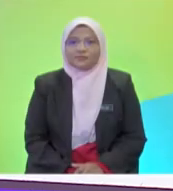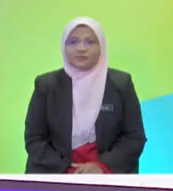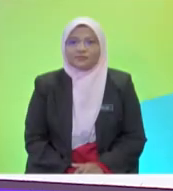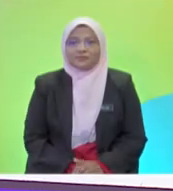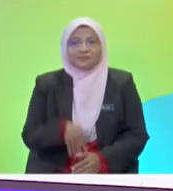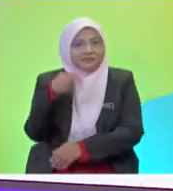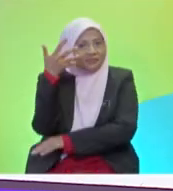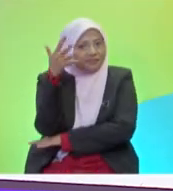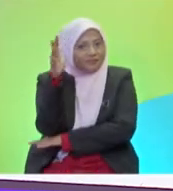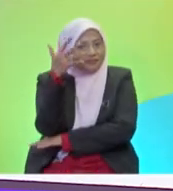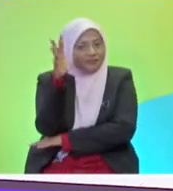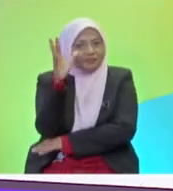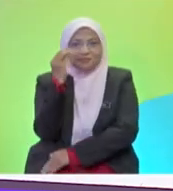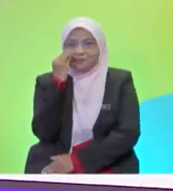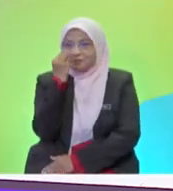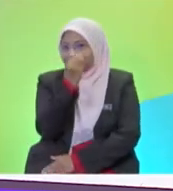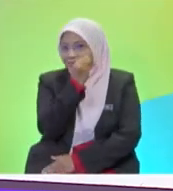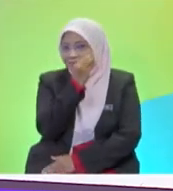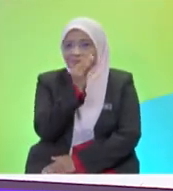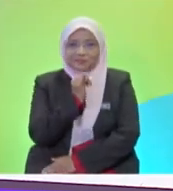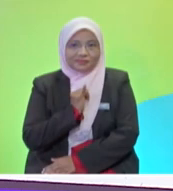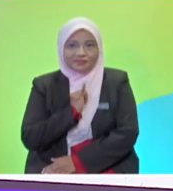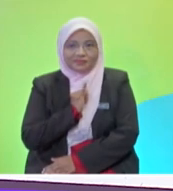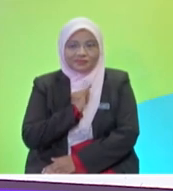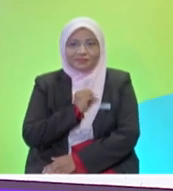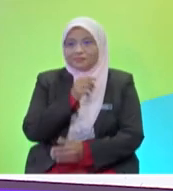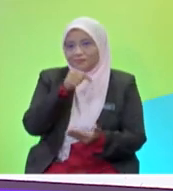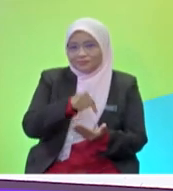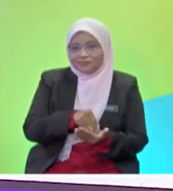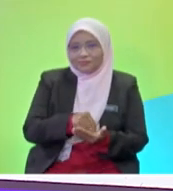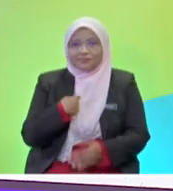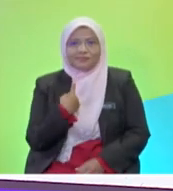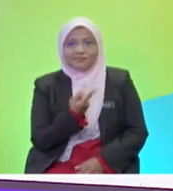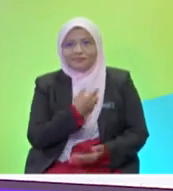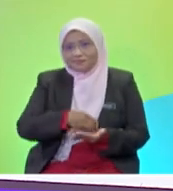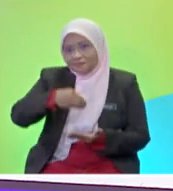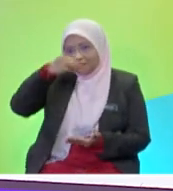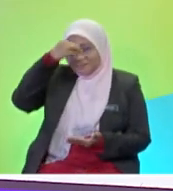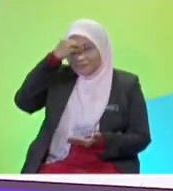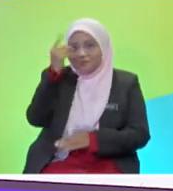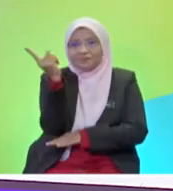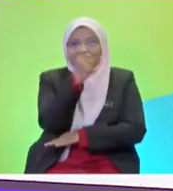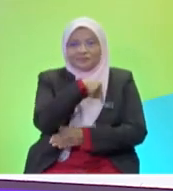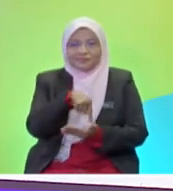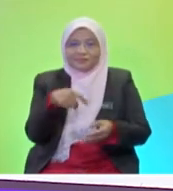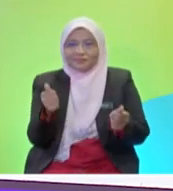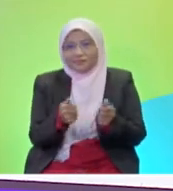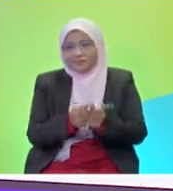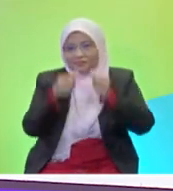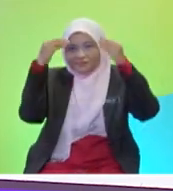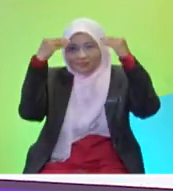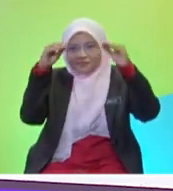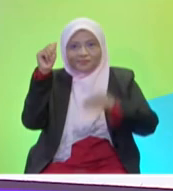Pokok bunga saya, ini yang kita belajar hari ini dalam slot Prasekolah bersama-sama dengan Cikgu Azlinda. Baiklah